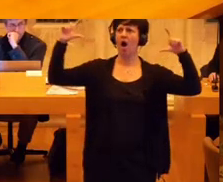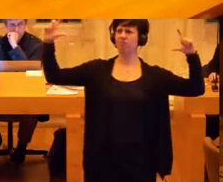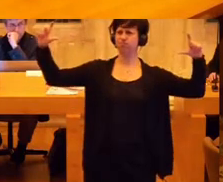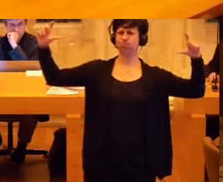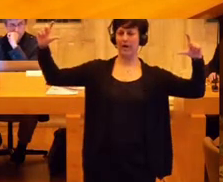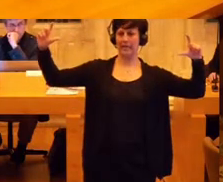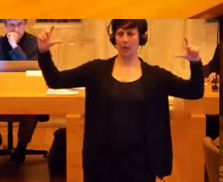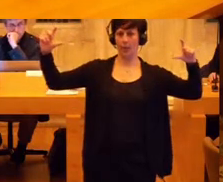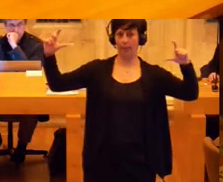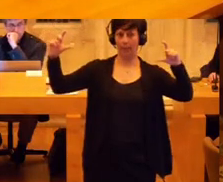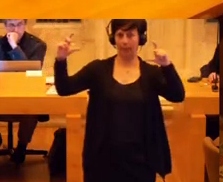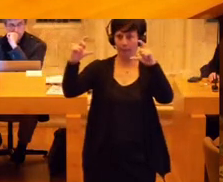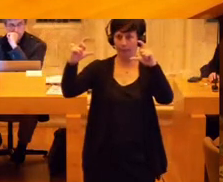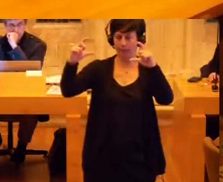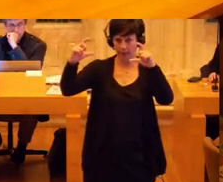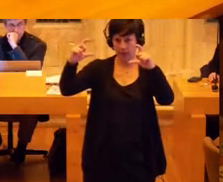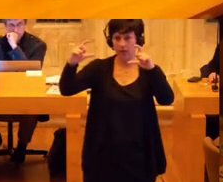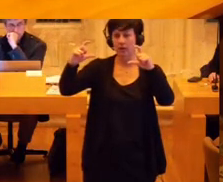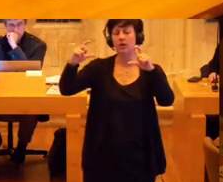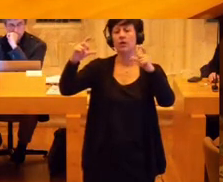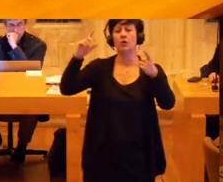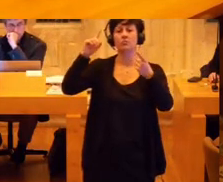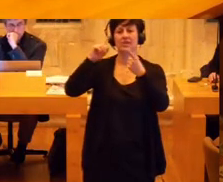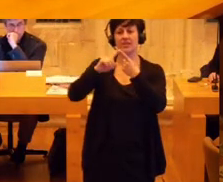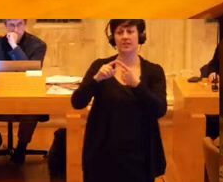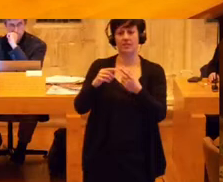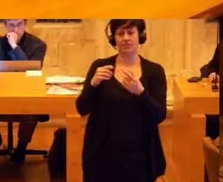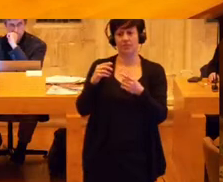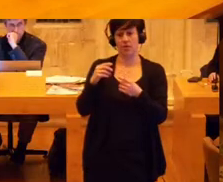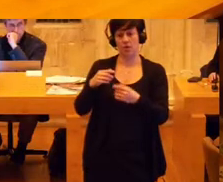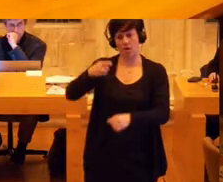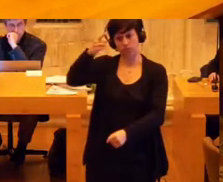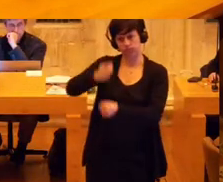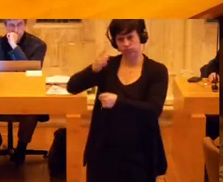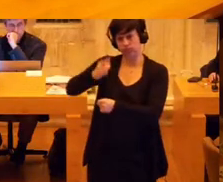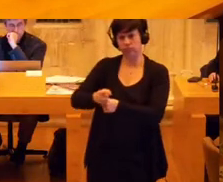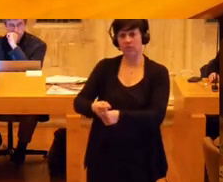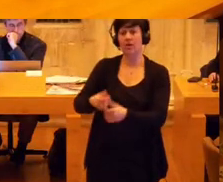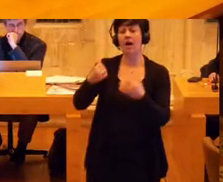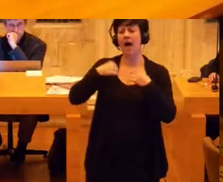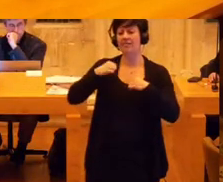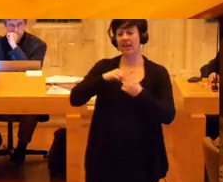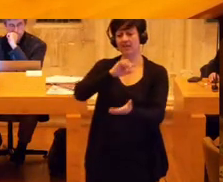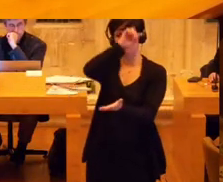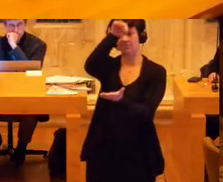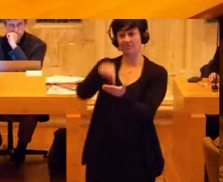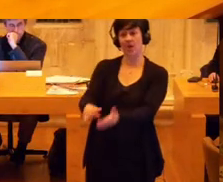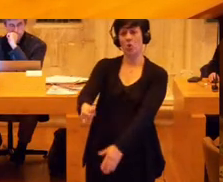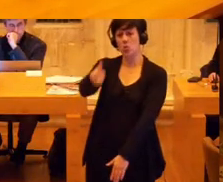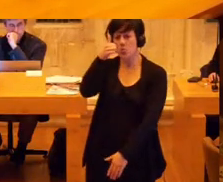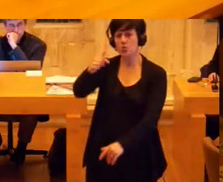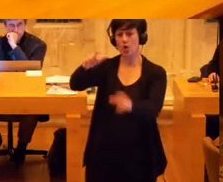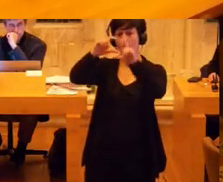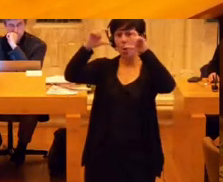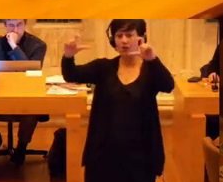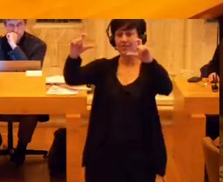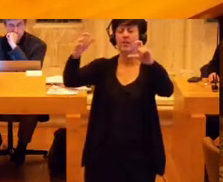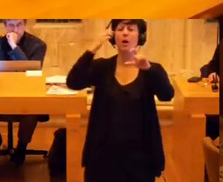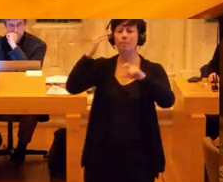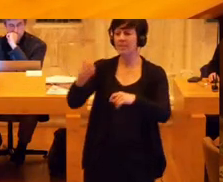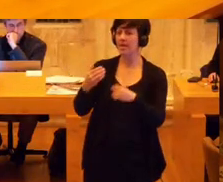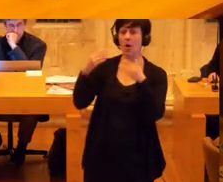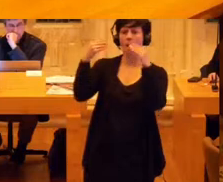la densité de ces enseignes pour contraindre à une seule enseigne par adresse. Donc s'il y a aujourd'hui plusieurs panneaux, il sera